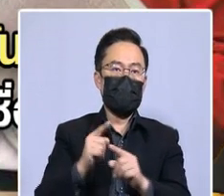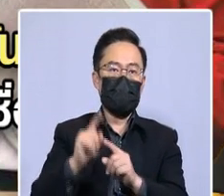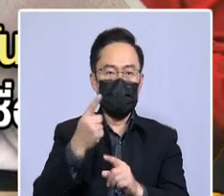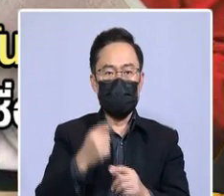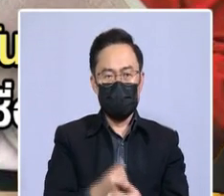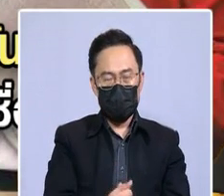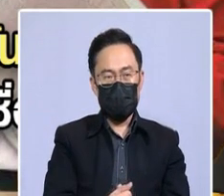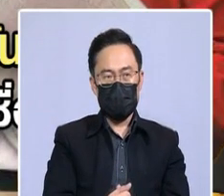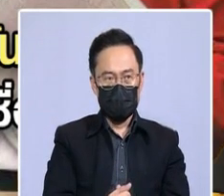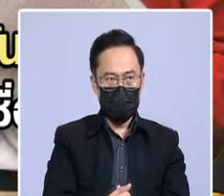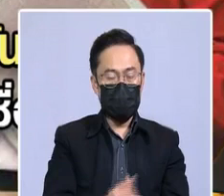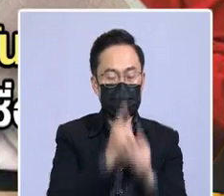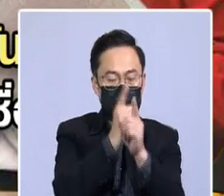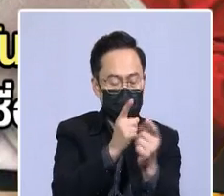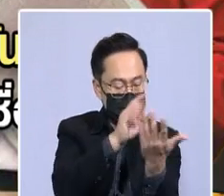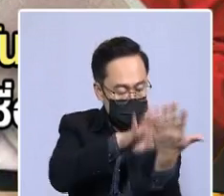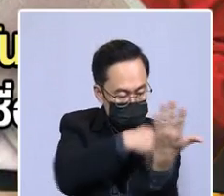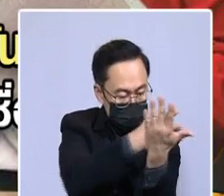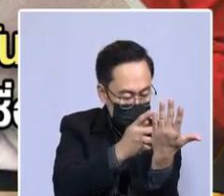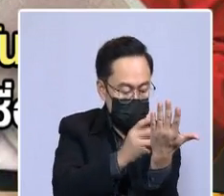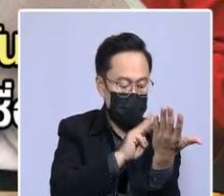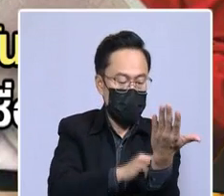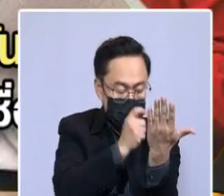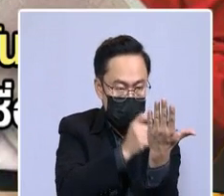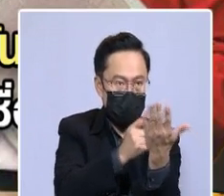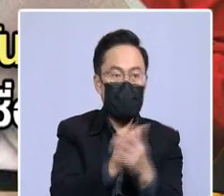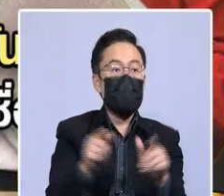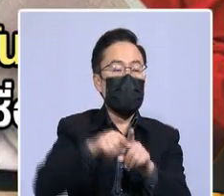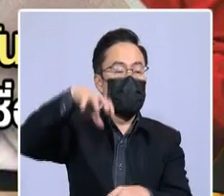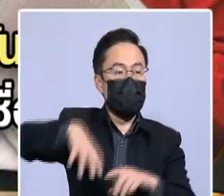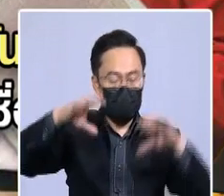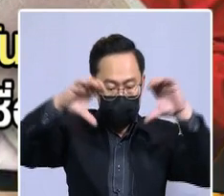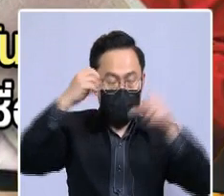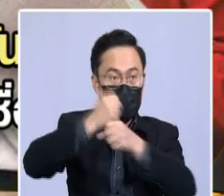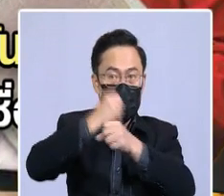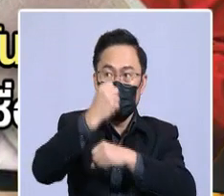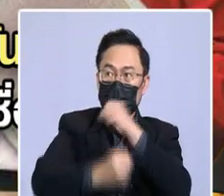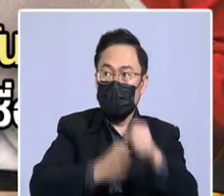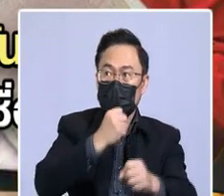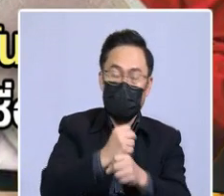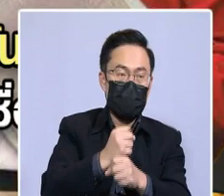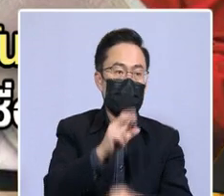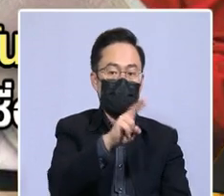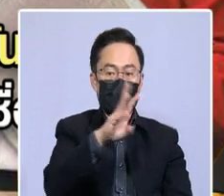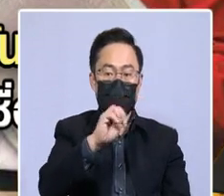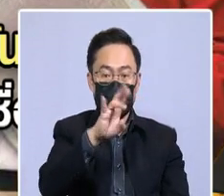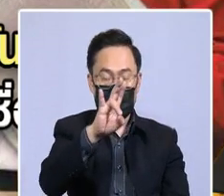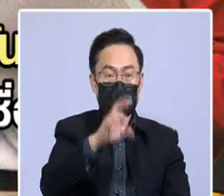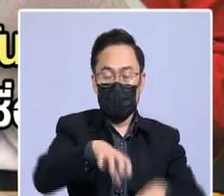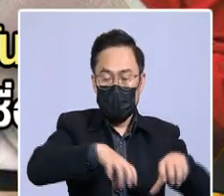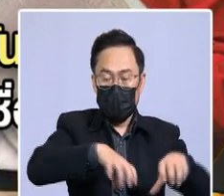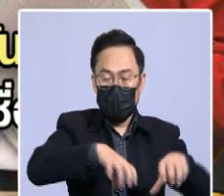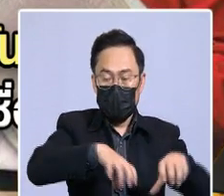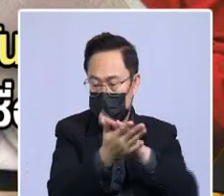มรุ่งฉะนั้นที่ทำเนียบรัฐบาลพอปี67ก็ต้องมีการปรับห่วงจุ้ยใหม่จริงอันนี้ปรับทีนึง20ปีไม่ใช่มาปรับทุกปี